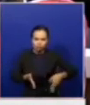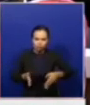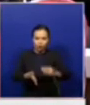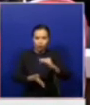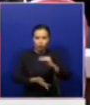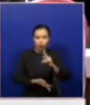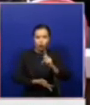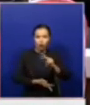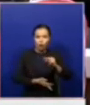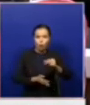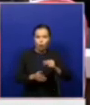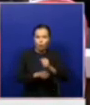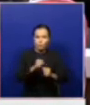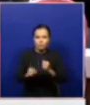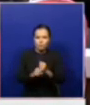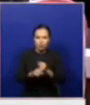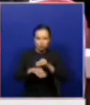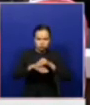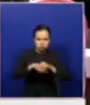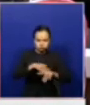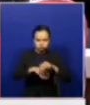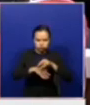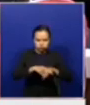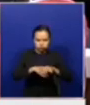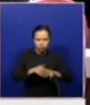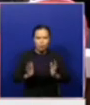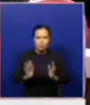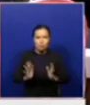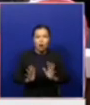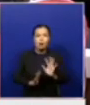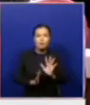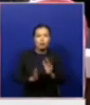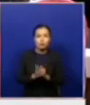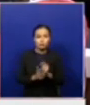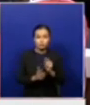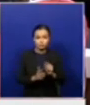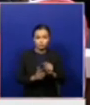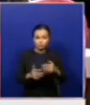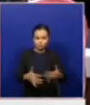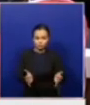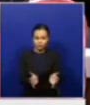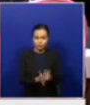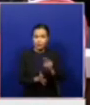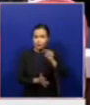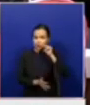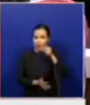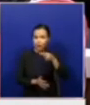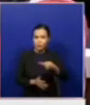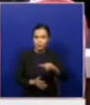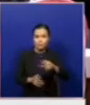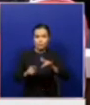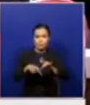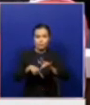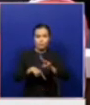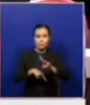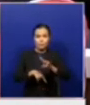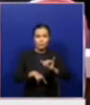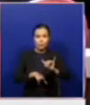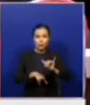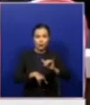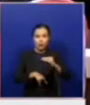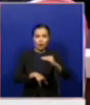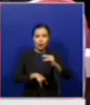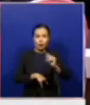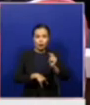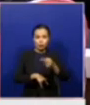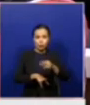ปปีละมากมายมหาศาลหรือโครงการอ่างเก็บน้ำห้วยโทห้วยยางตามพระราชดำริของ